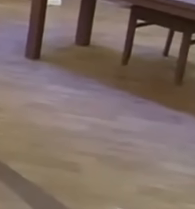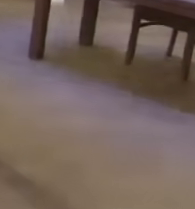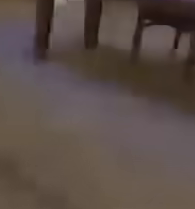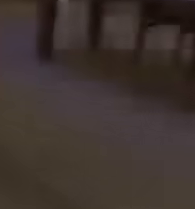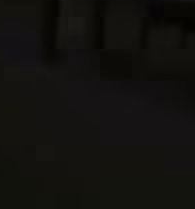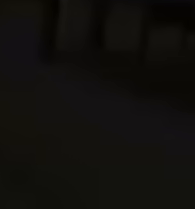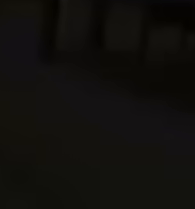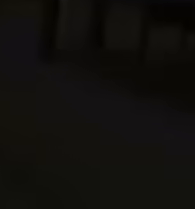계십시오